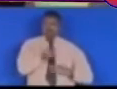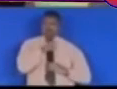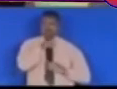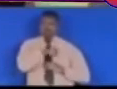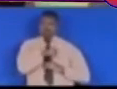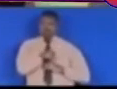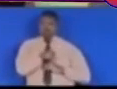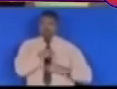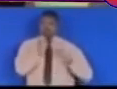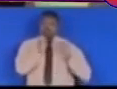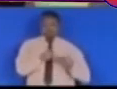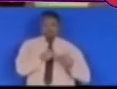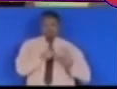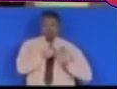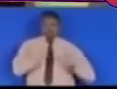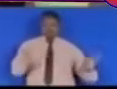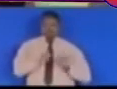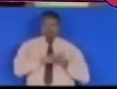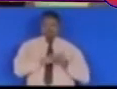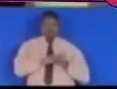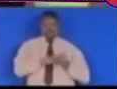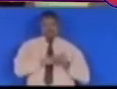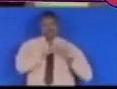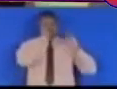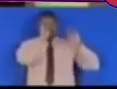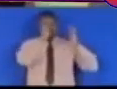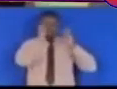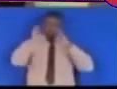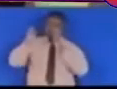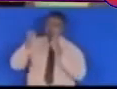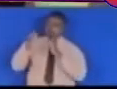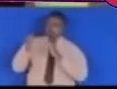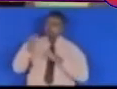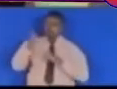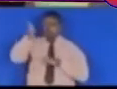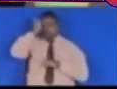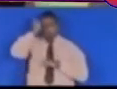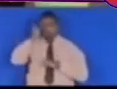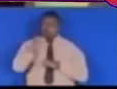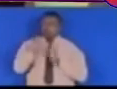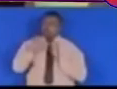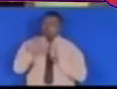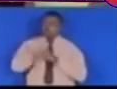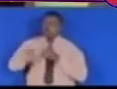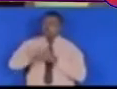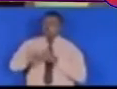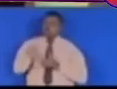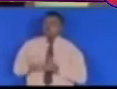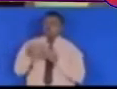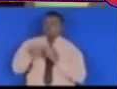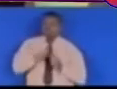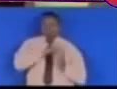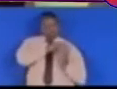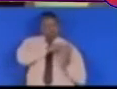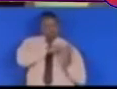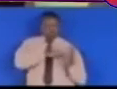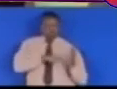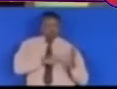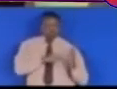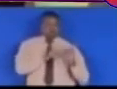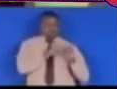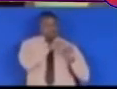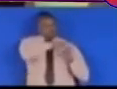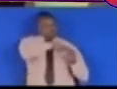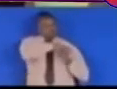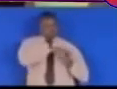tutaweka walimu wazuri, watarekodi mada zote muhimu, alafu wanafunzi wetu watakuwa pia wanaweza kusoma masomo ya science